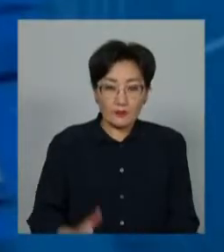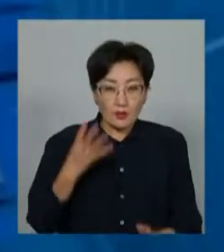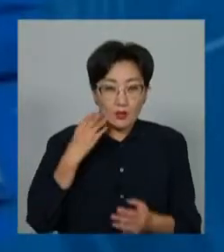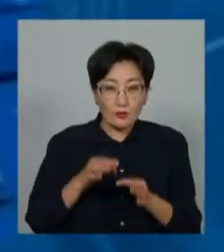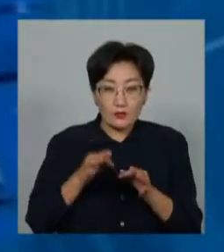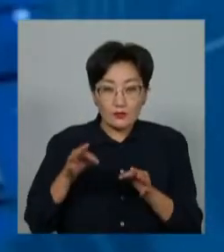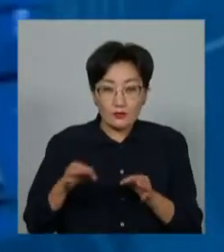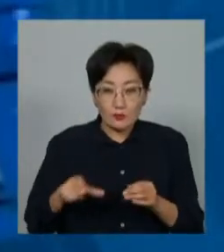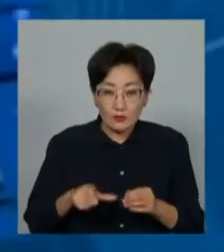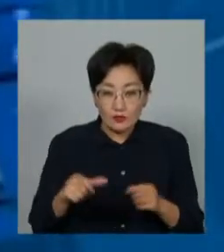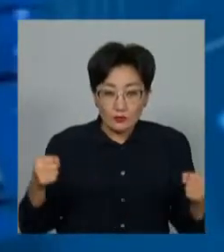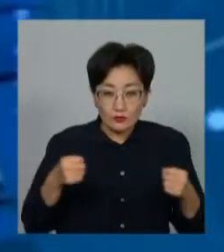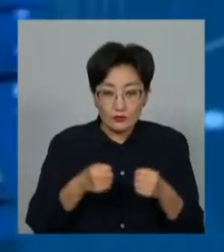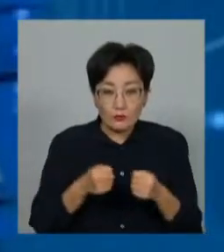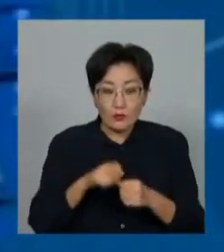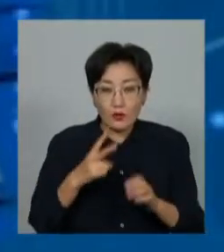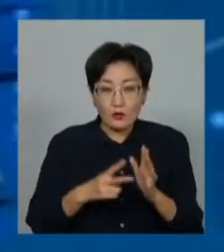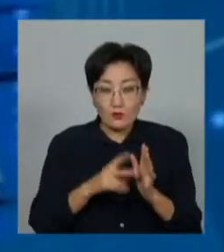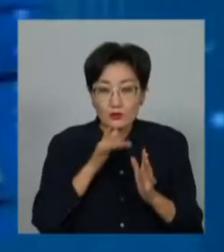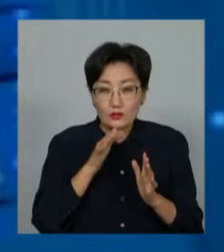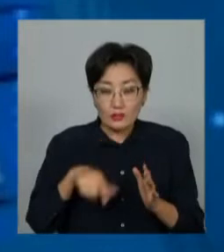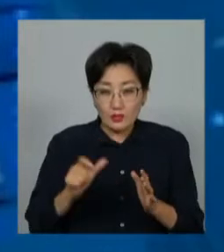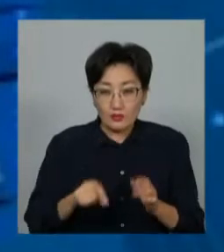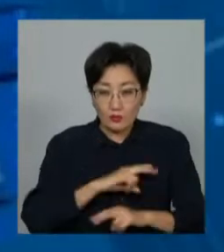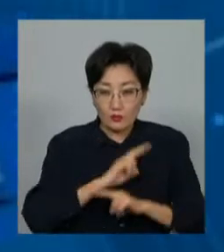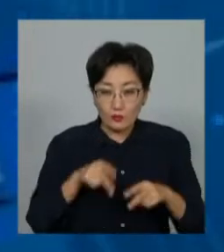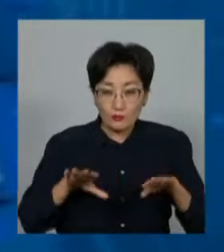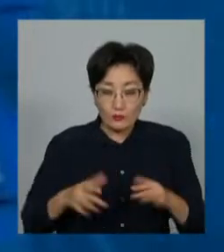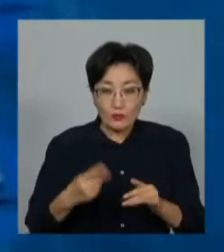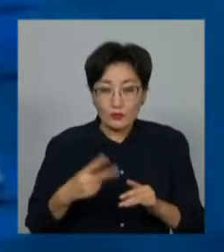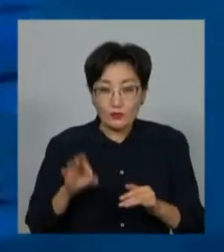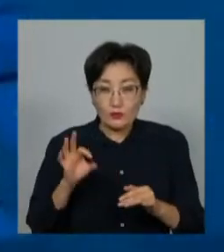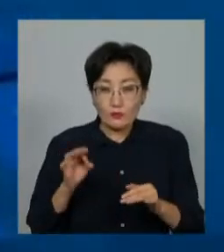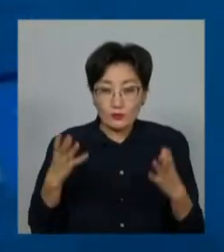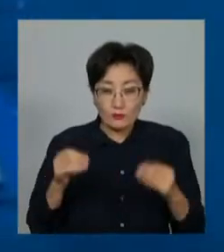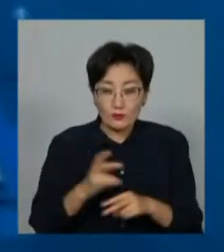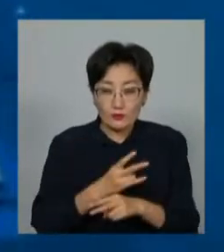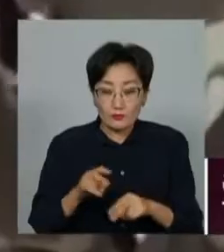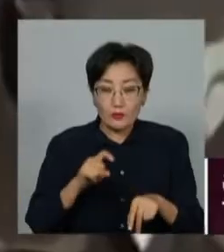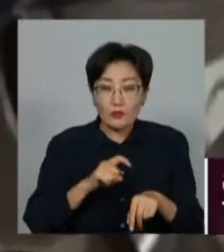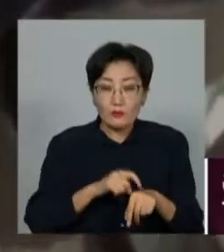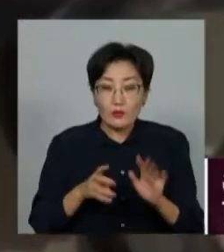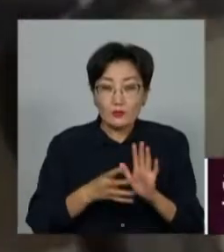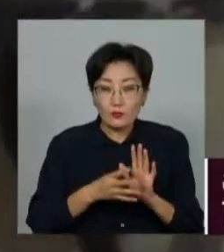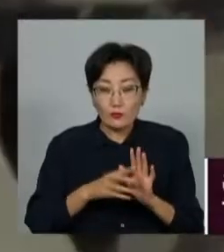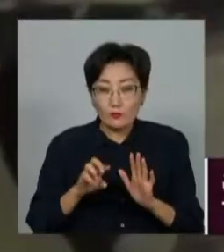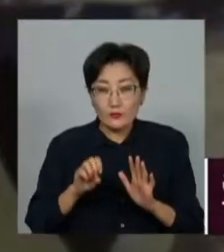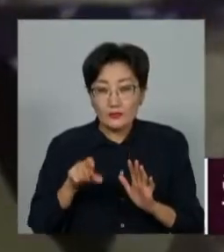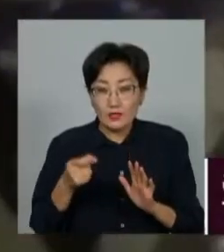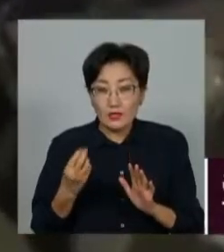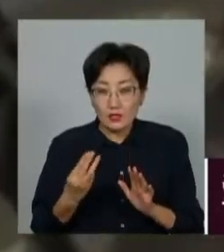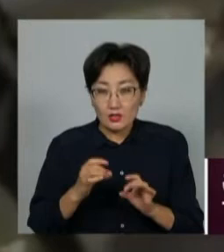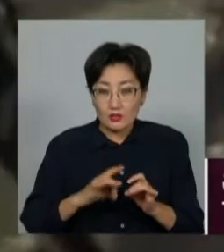Алматы облысында жол апаты болып, 17 жастағы жолаушы қаза тапты. Оқиға 20 қазан күні түнгі сағат 9-дар шамасында Бесағас кентінде